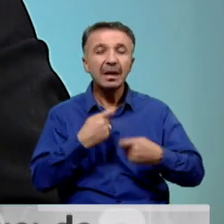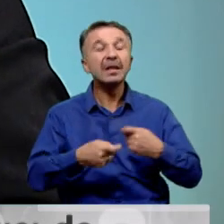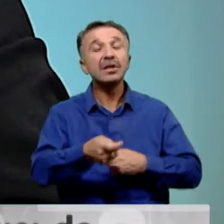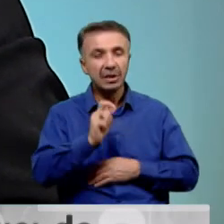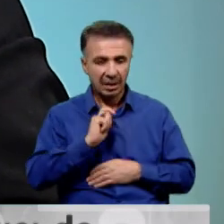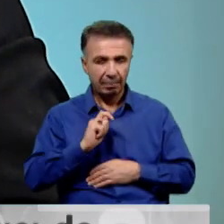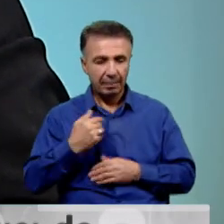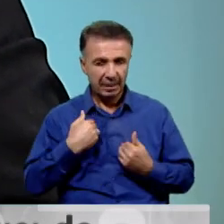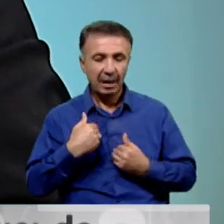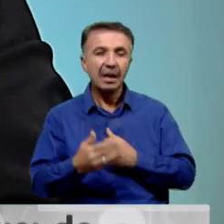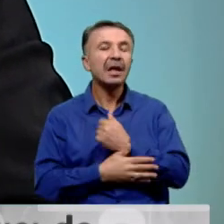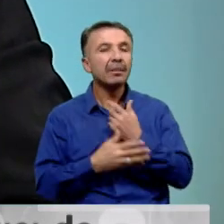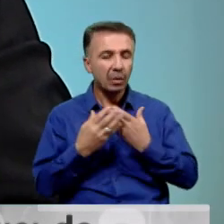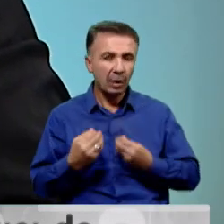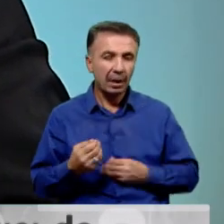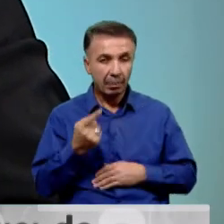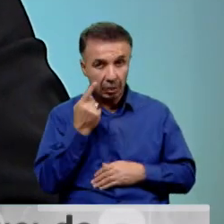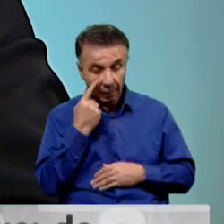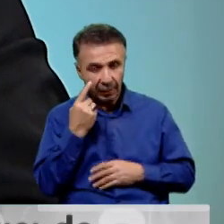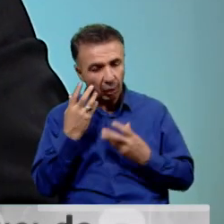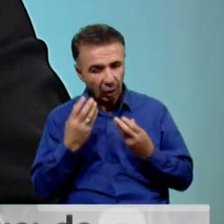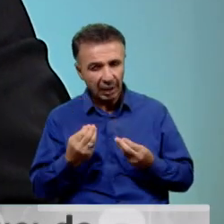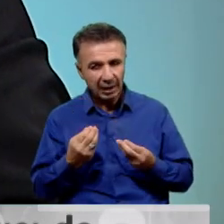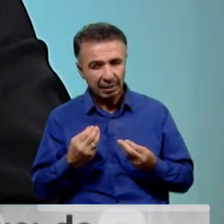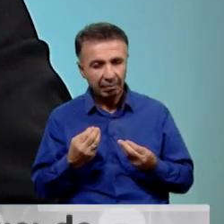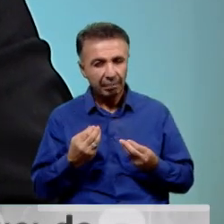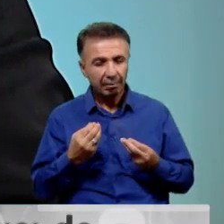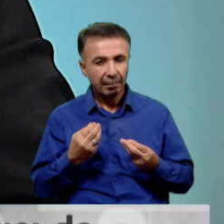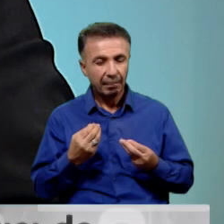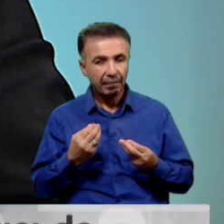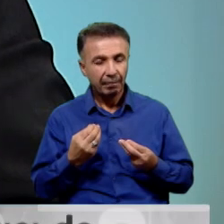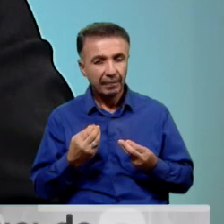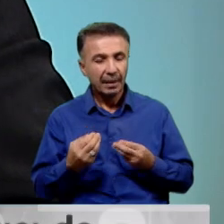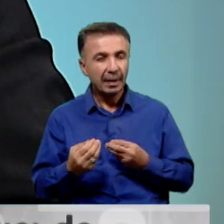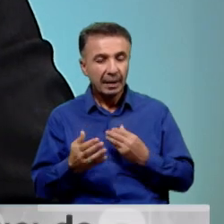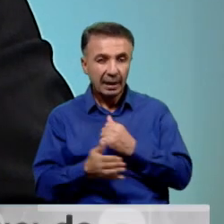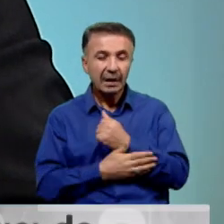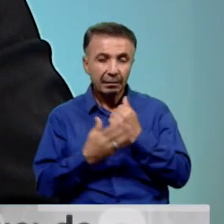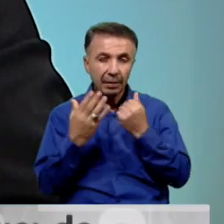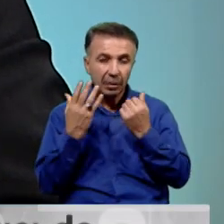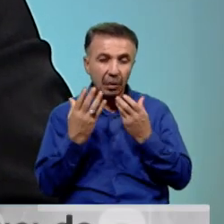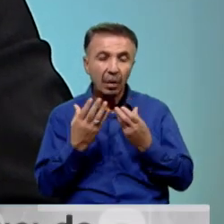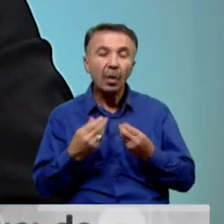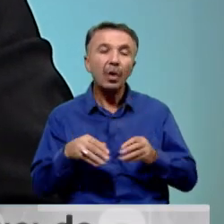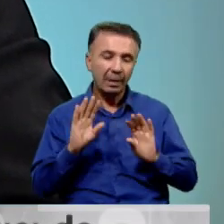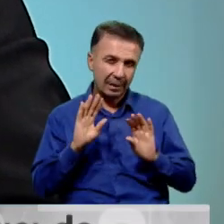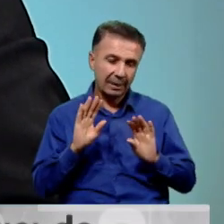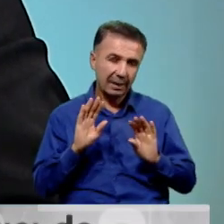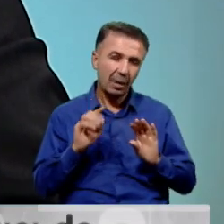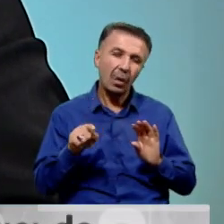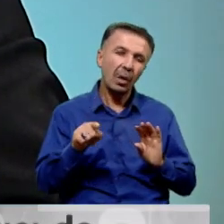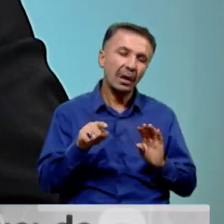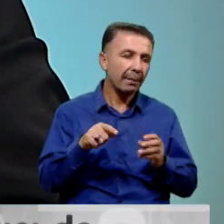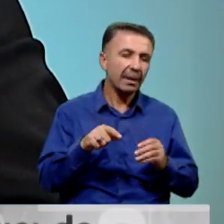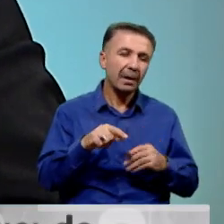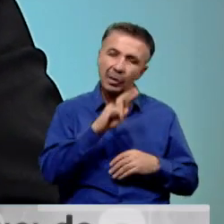ben sana yardımcı olayım, kefil olayım gibi herhangi bir yönlendirmesi ya da yardımcı olma durumu söz konusu değilse onlar da bir